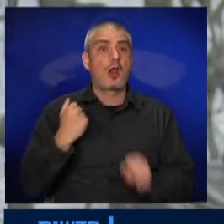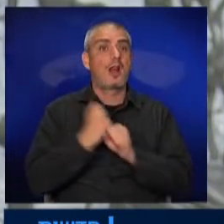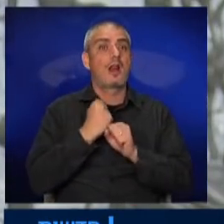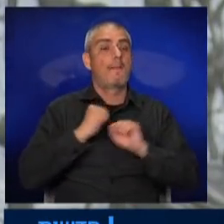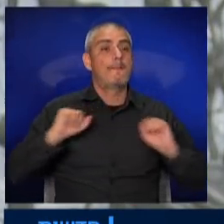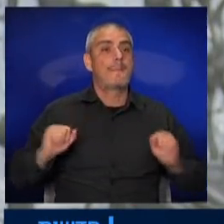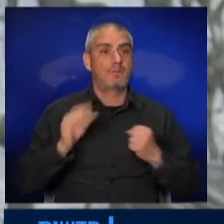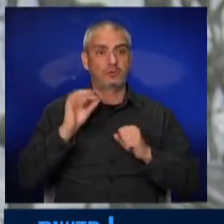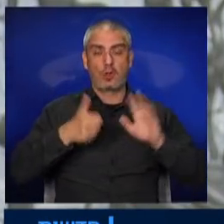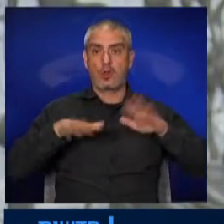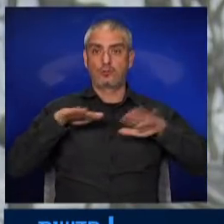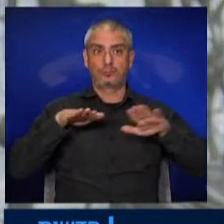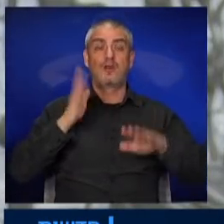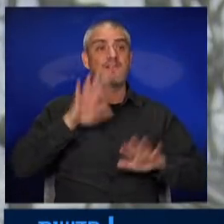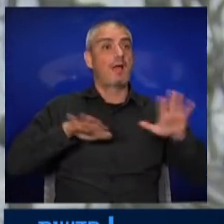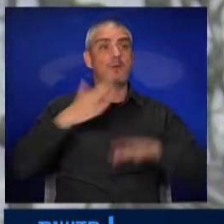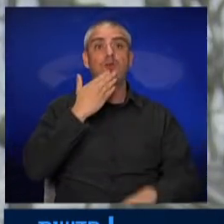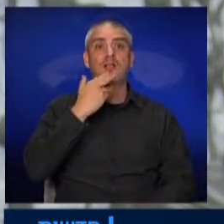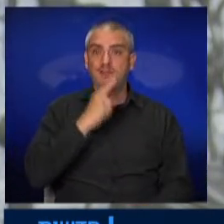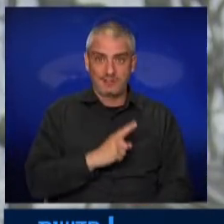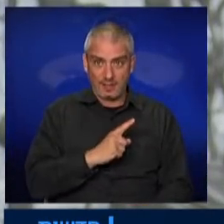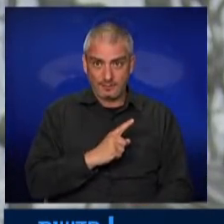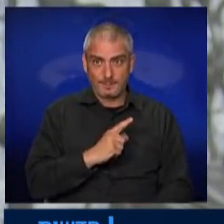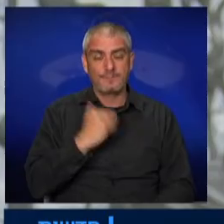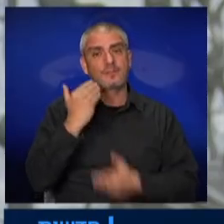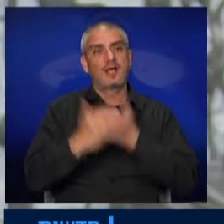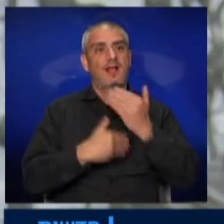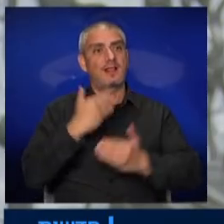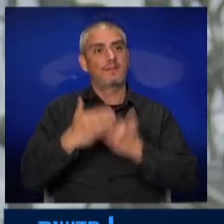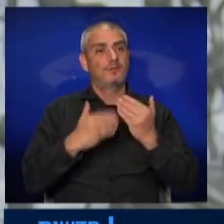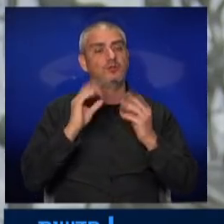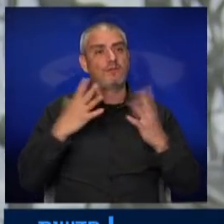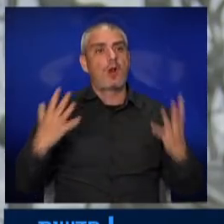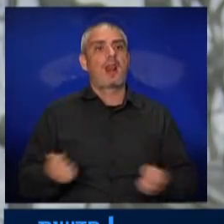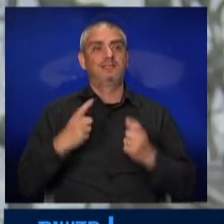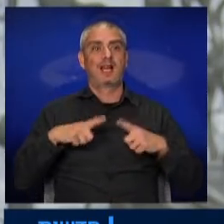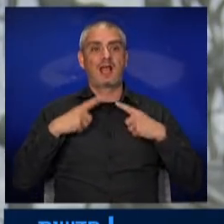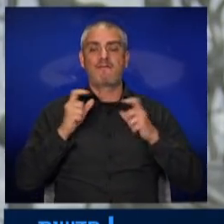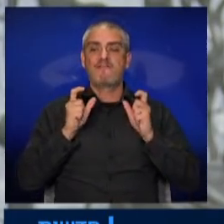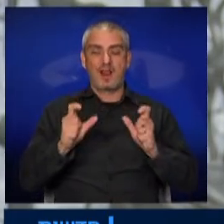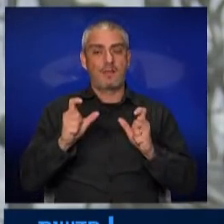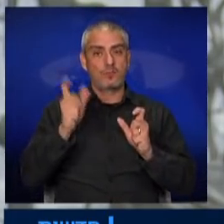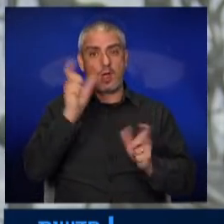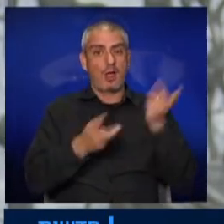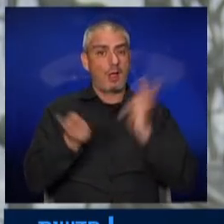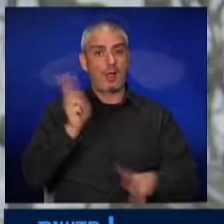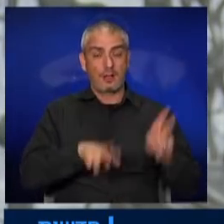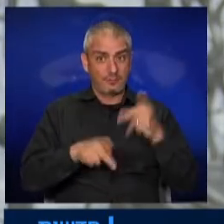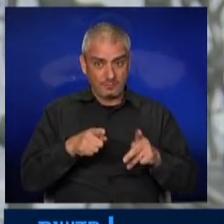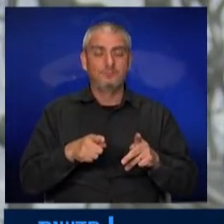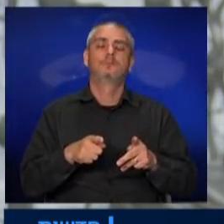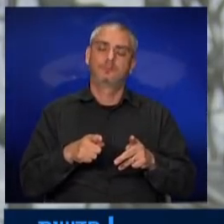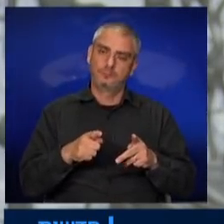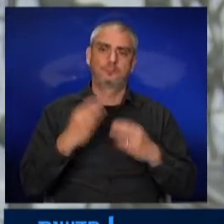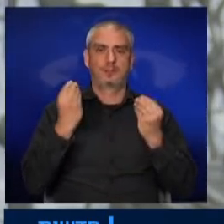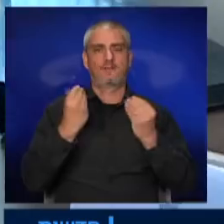מצידו של ראש הממשלה וממשלת ישראל לקדם מהלכים שיביאו להצלת חיים ולמניעת שפיכות דמים הוא